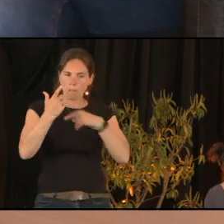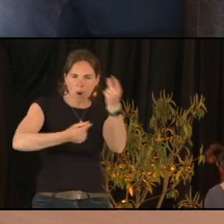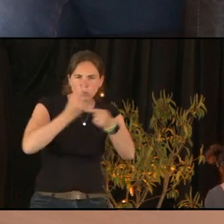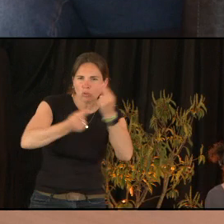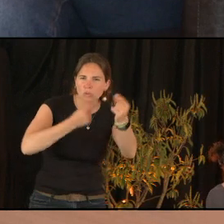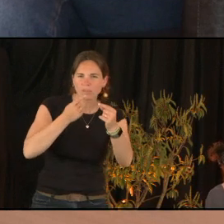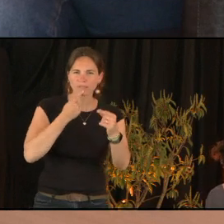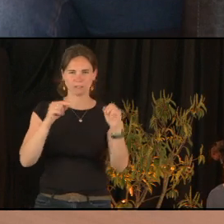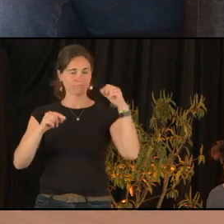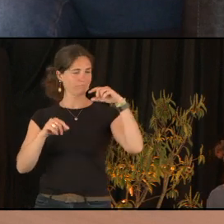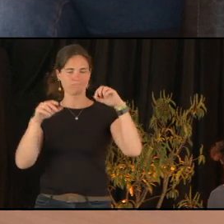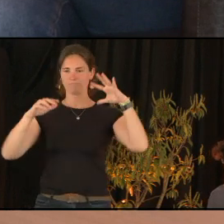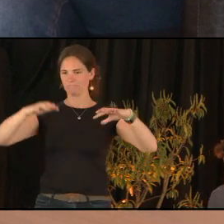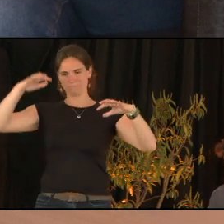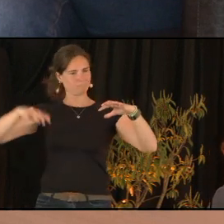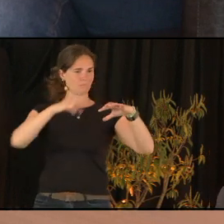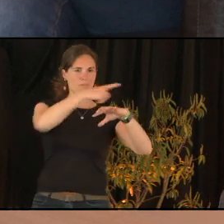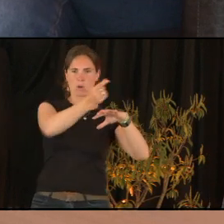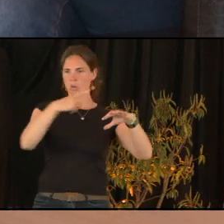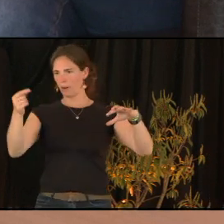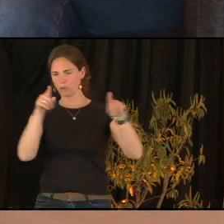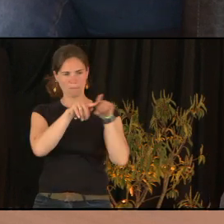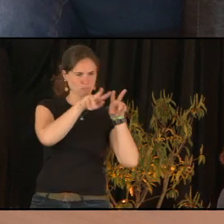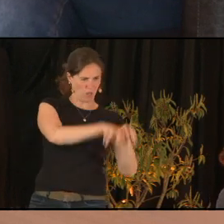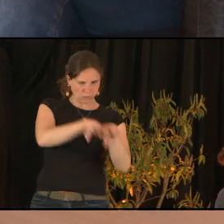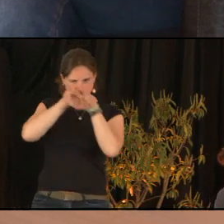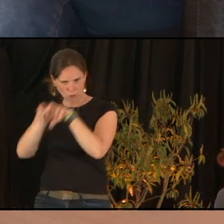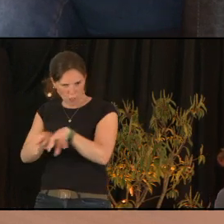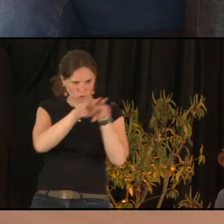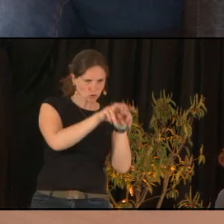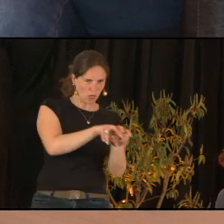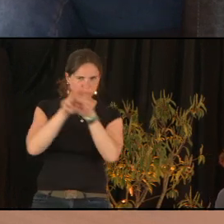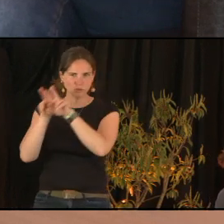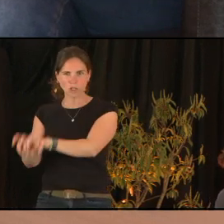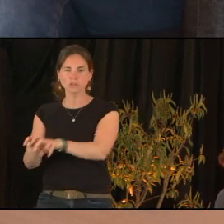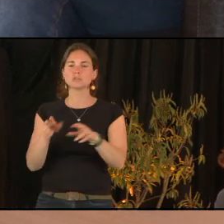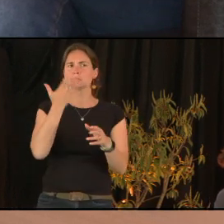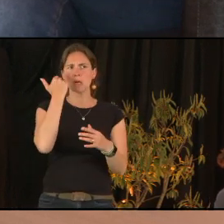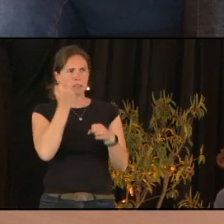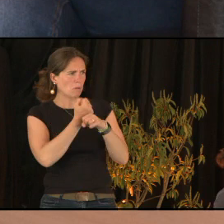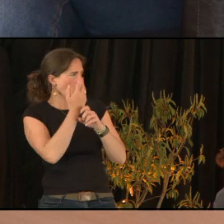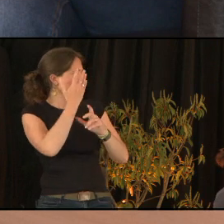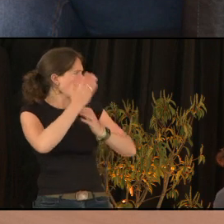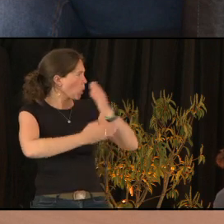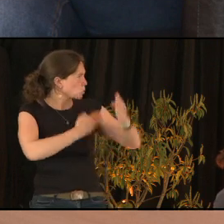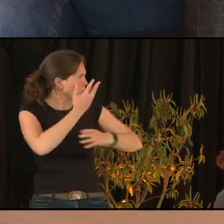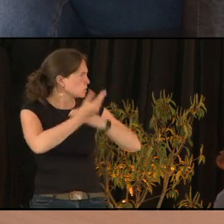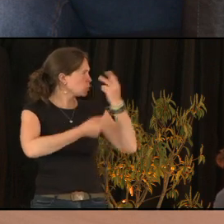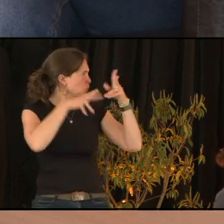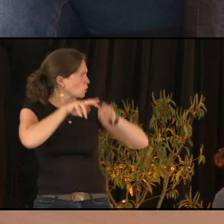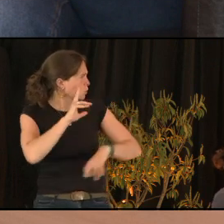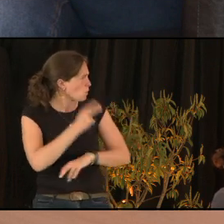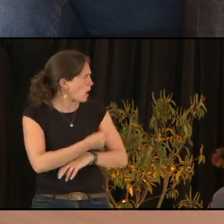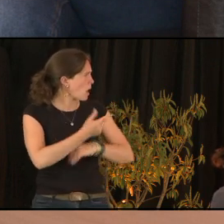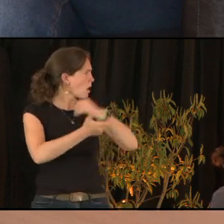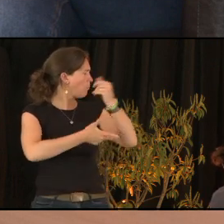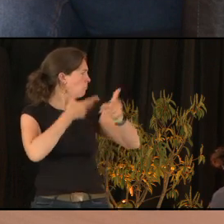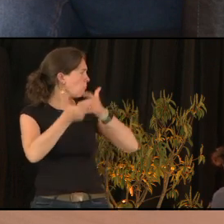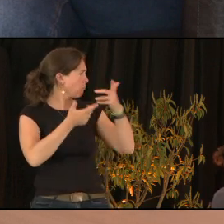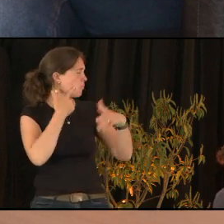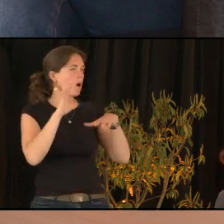retrouvées des deux côtés et qui cherchent. Il est, alors je ne sais pas s'il est biologiste, anthropologue, enfin